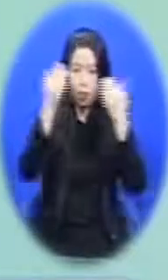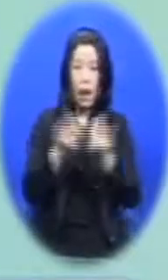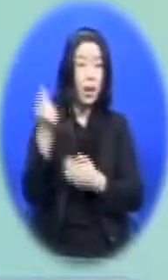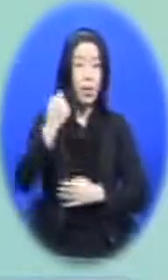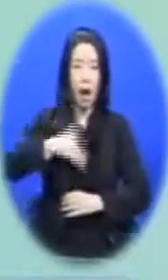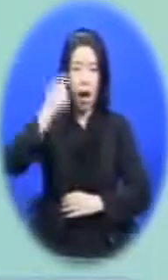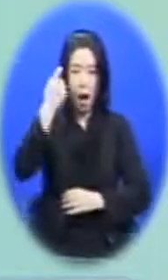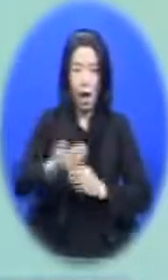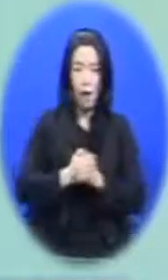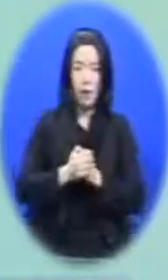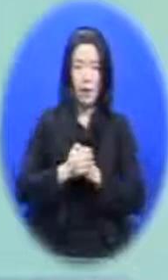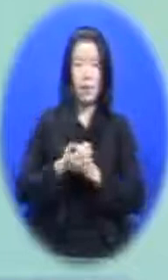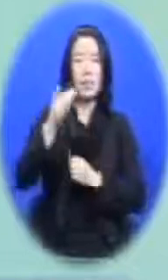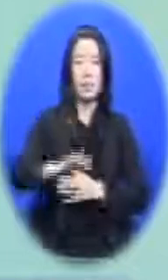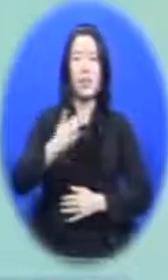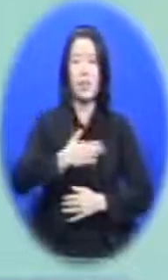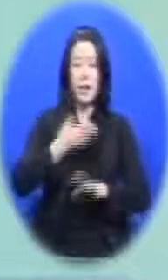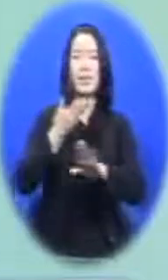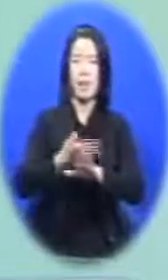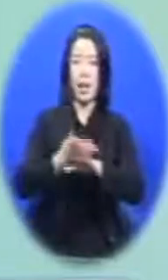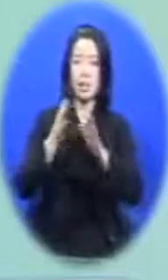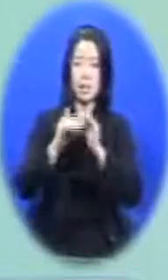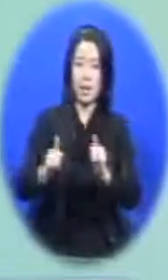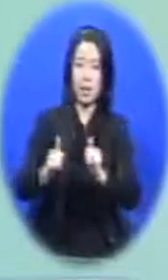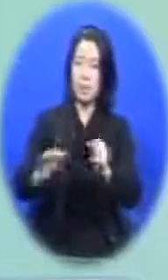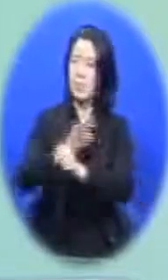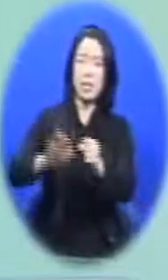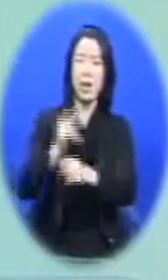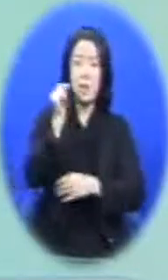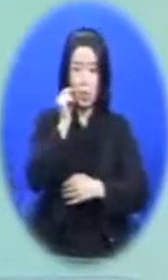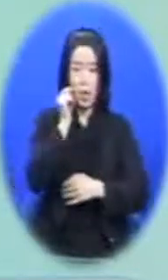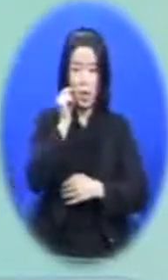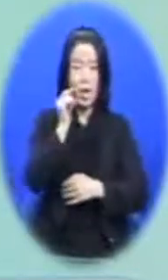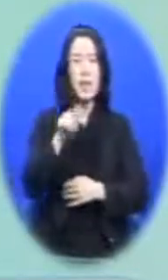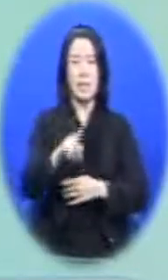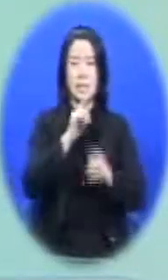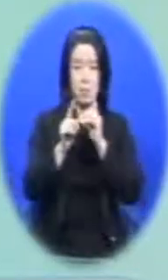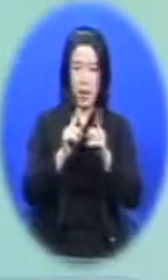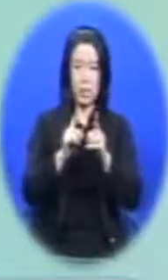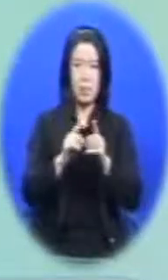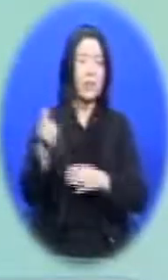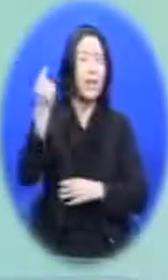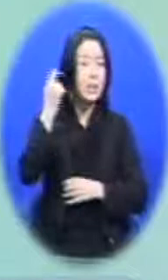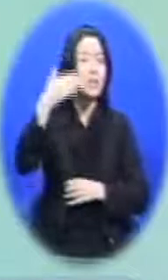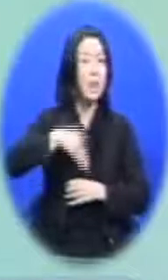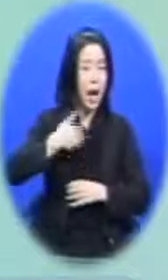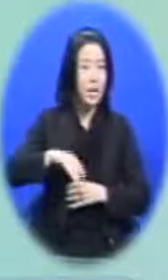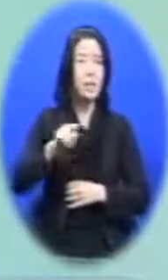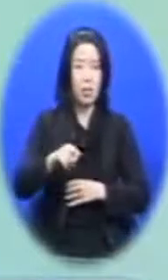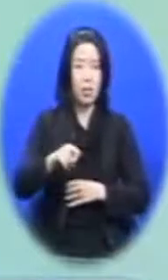아시잖아요. 그런데 나는 다른 사람을 사랑을 못해요. 그 말은 들어서 아는